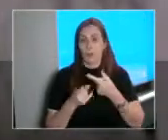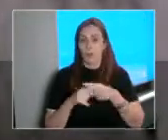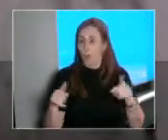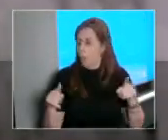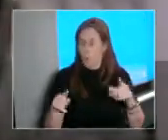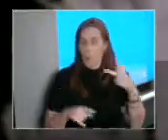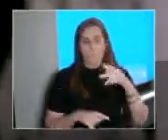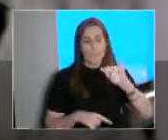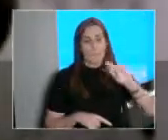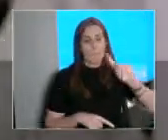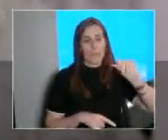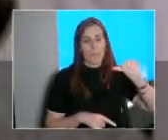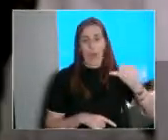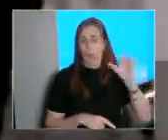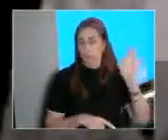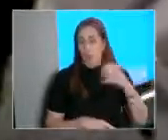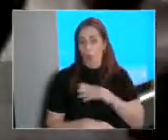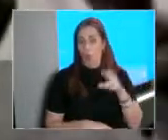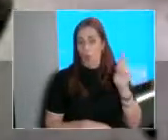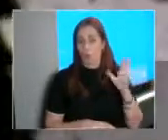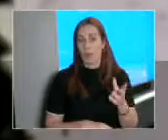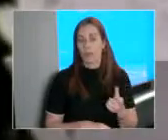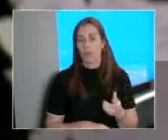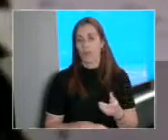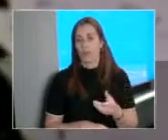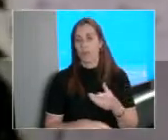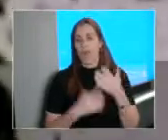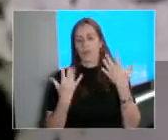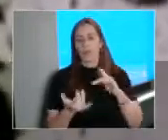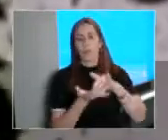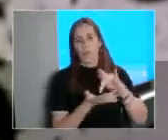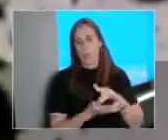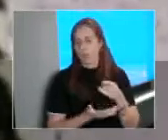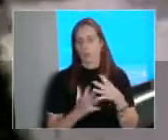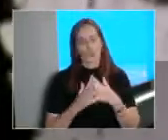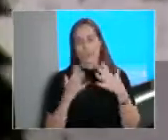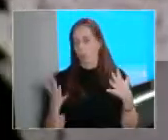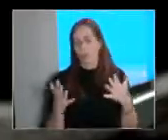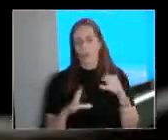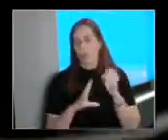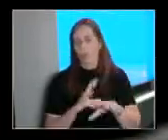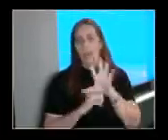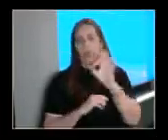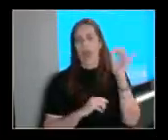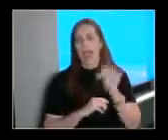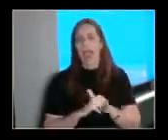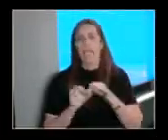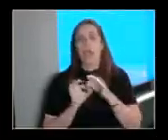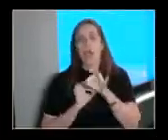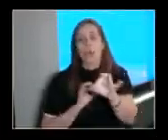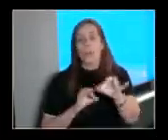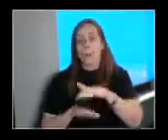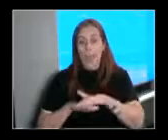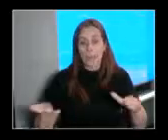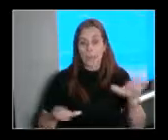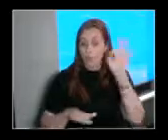פיקה, שהכל היה בבעלותו. כך שכמות היישובים היא אדירה, הם תרמו 500,000 דונם אדמה,